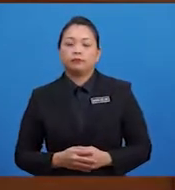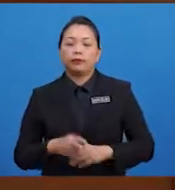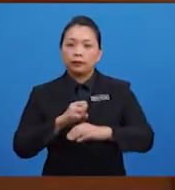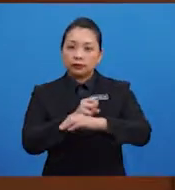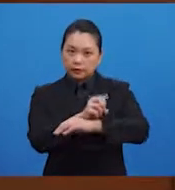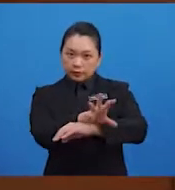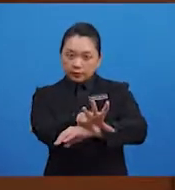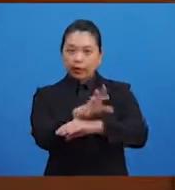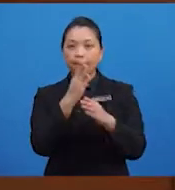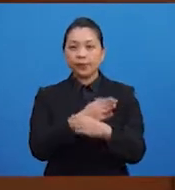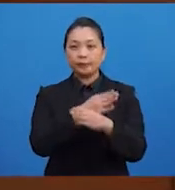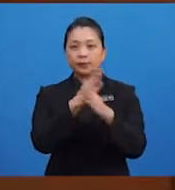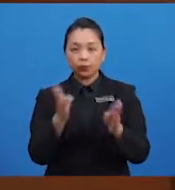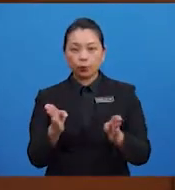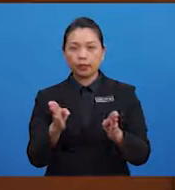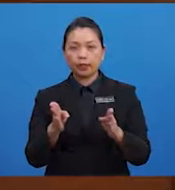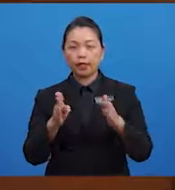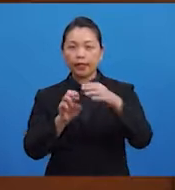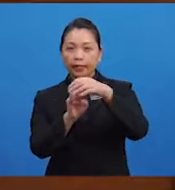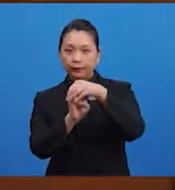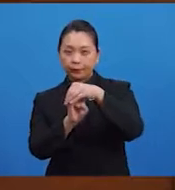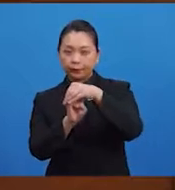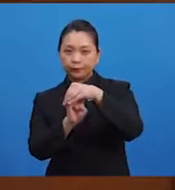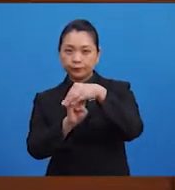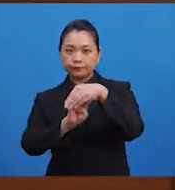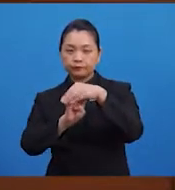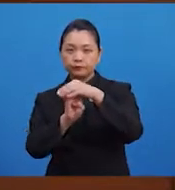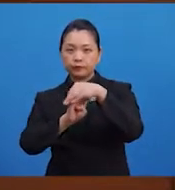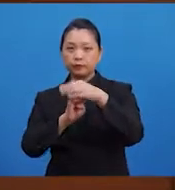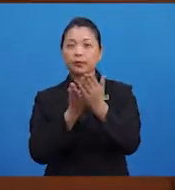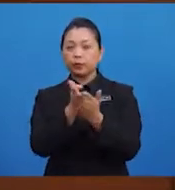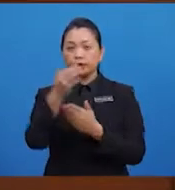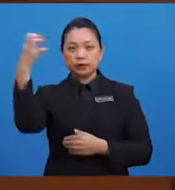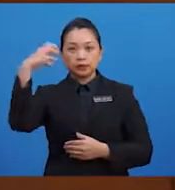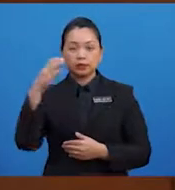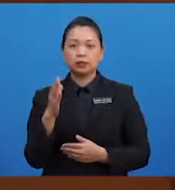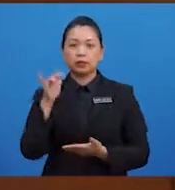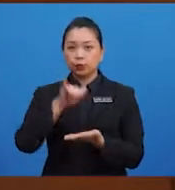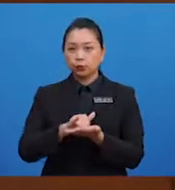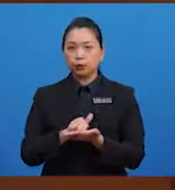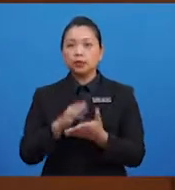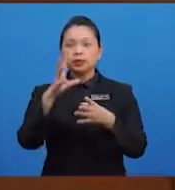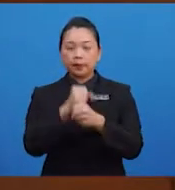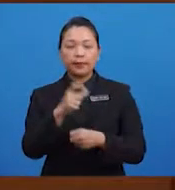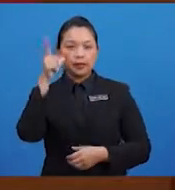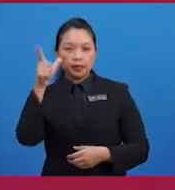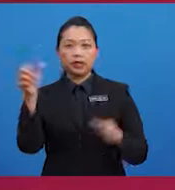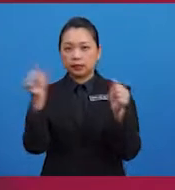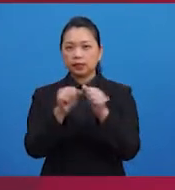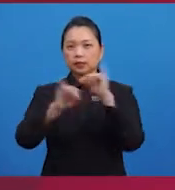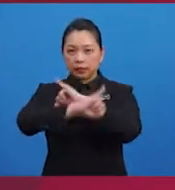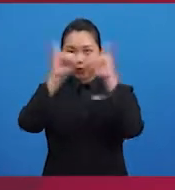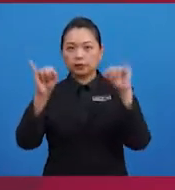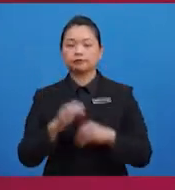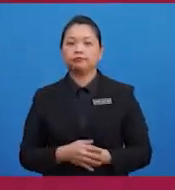Kesan pembentukan embrio melalui penembusan cahaya lampu pendianan tersebut akan dapat dilihat dengan jelas.